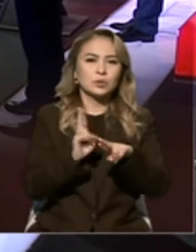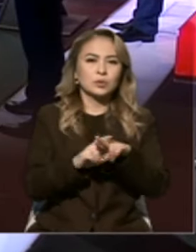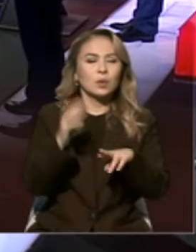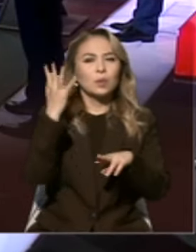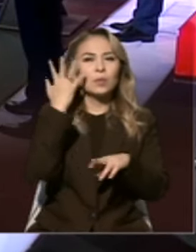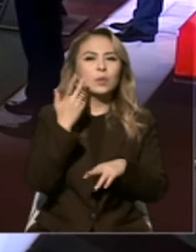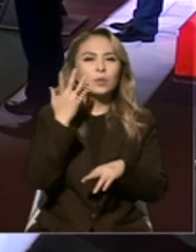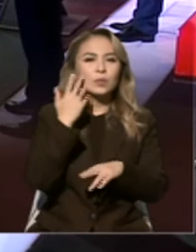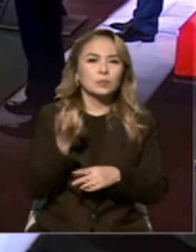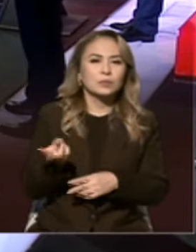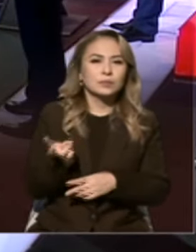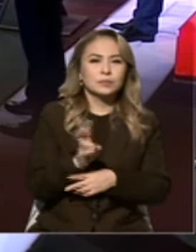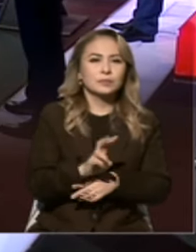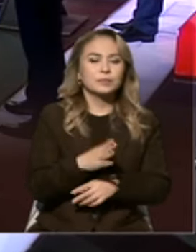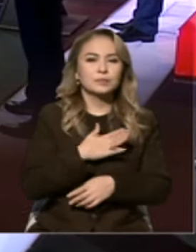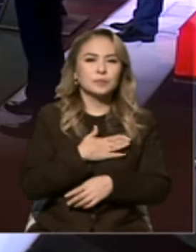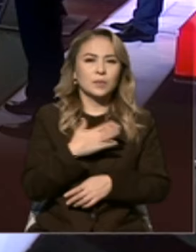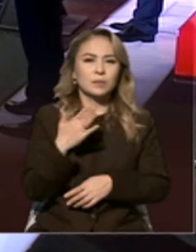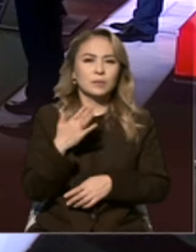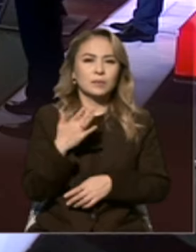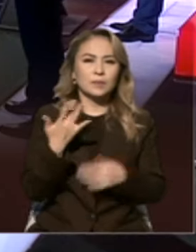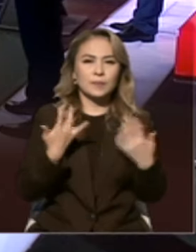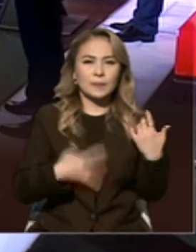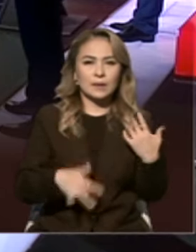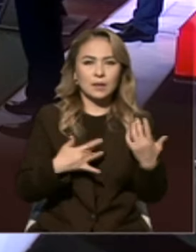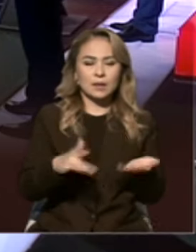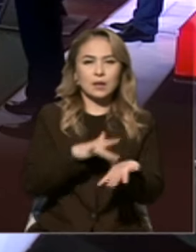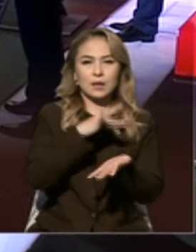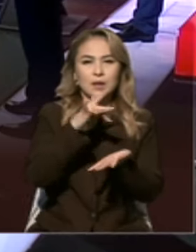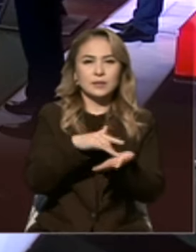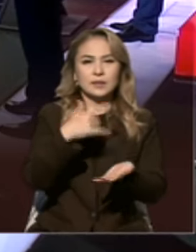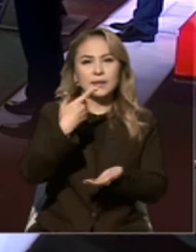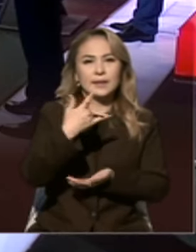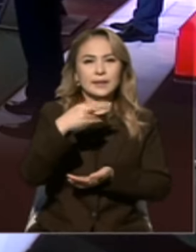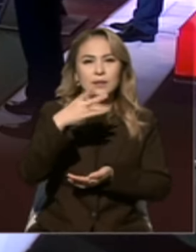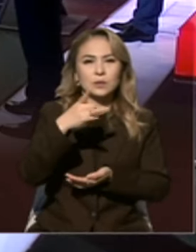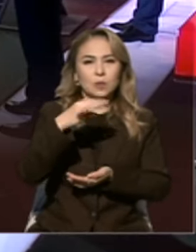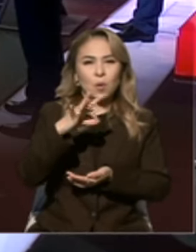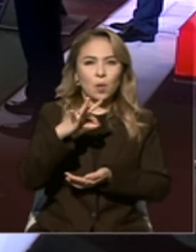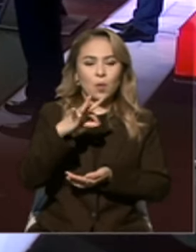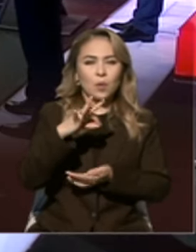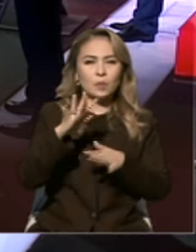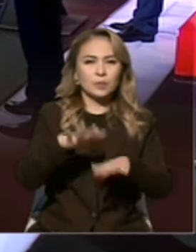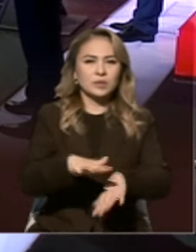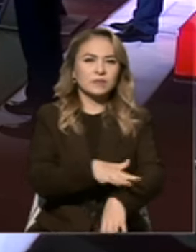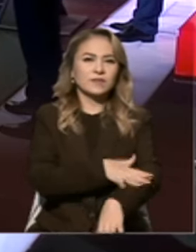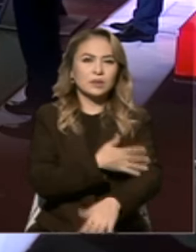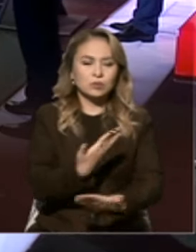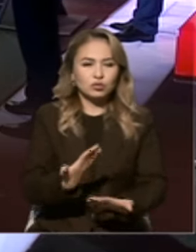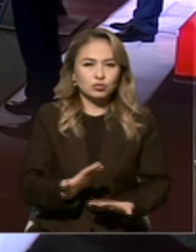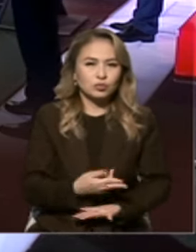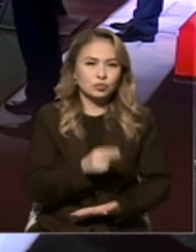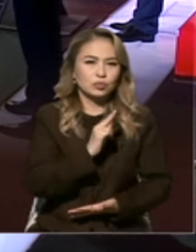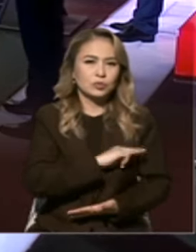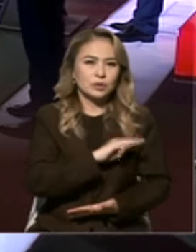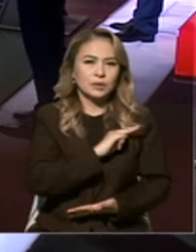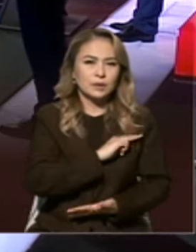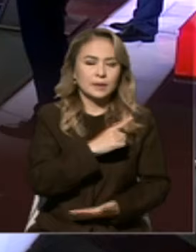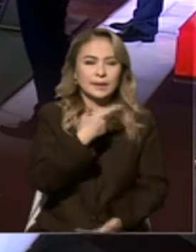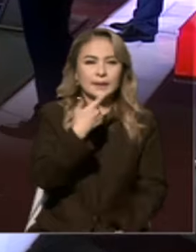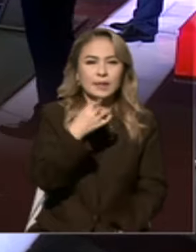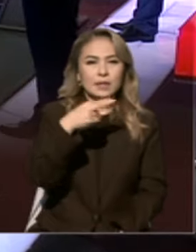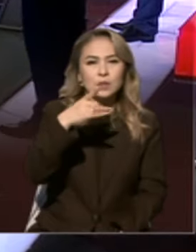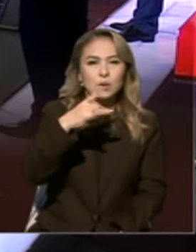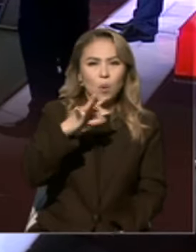келердің алдында мен жаңа Тараз қаласындағы гидромелиоративныйда ұзақ жылдар жұмыс істеген